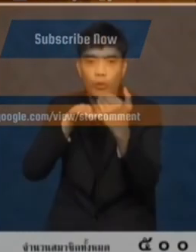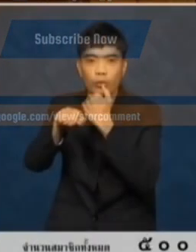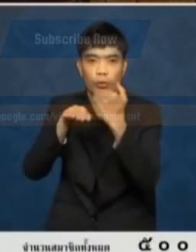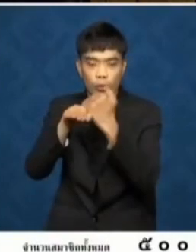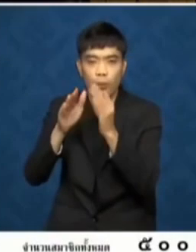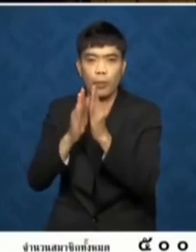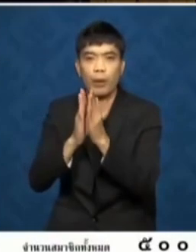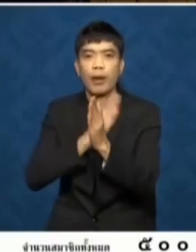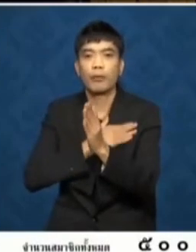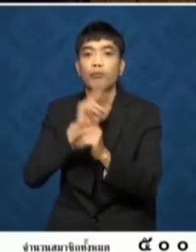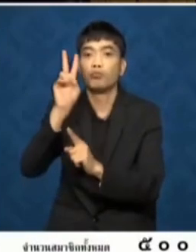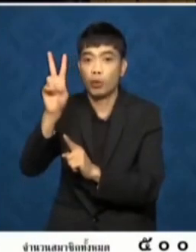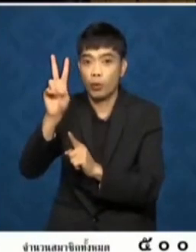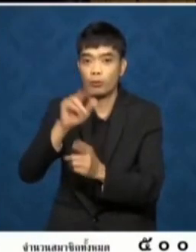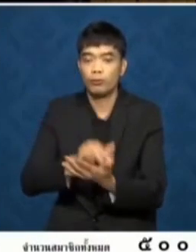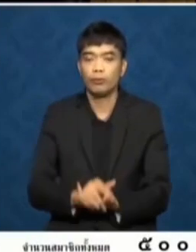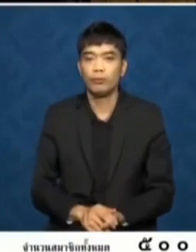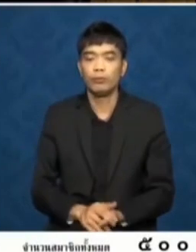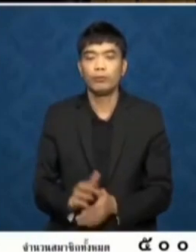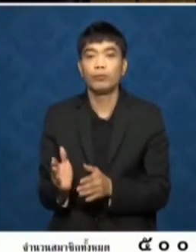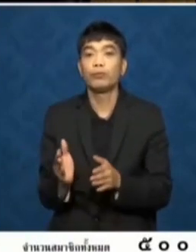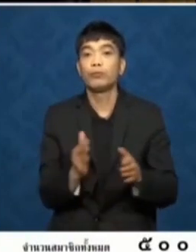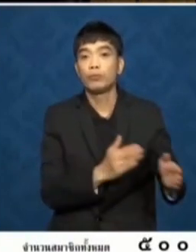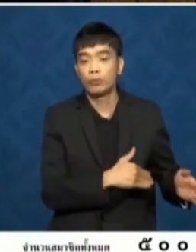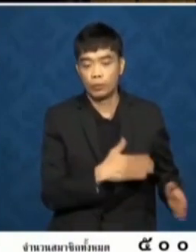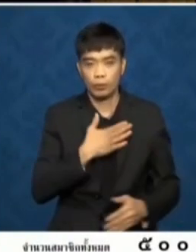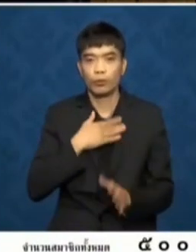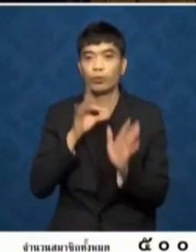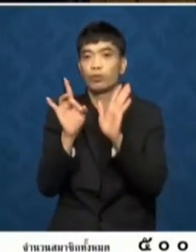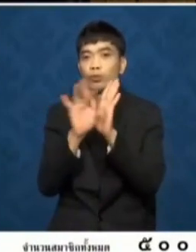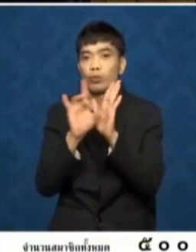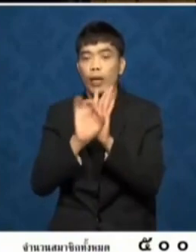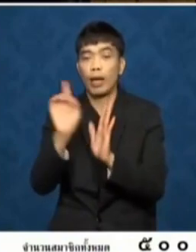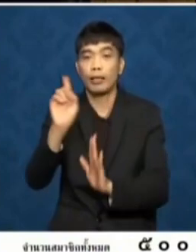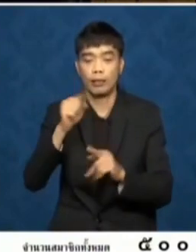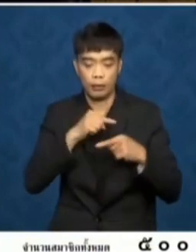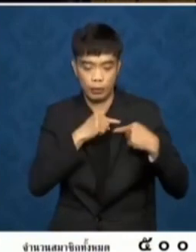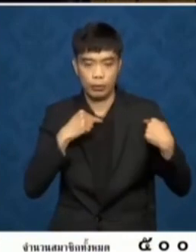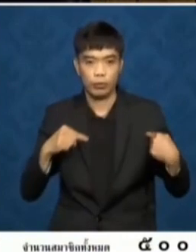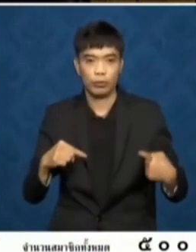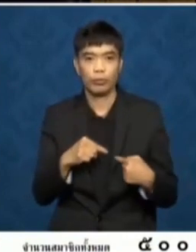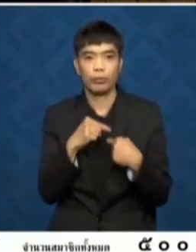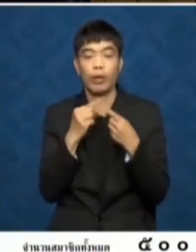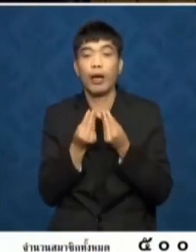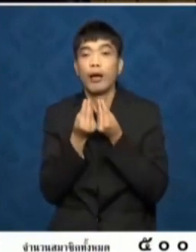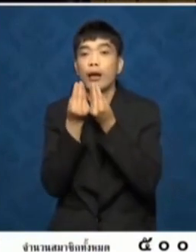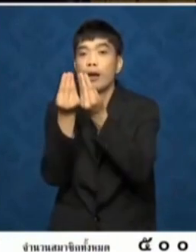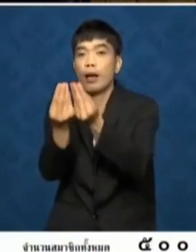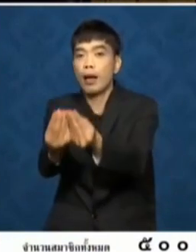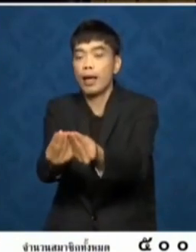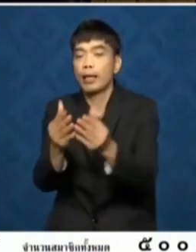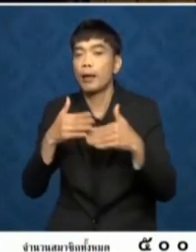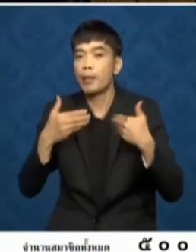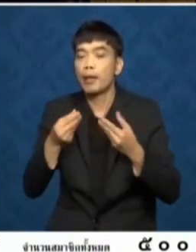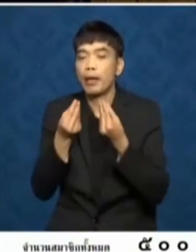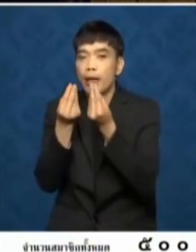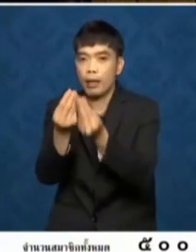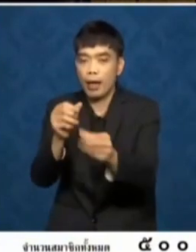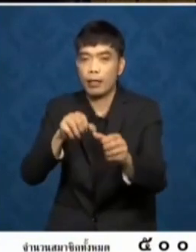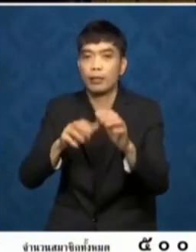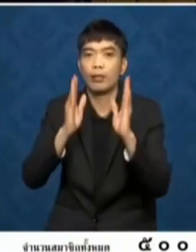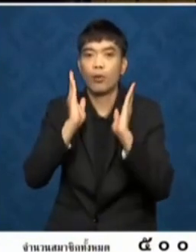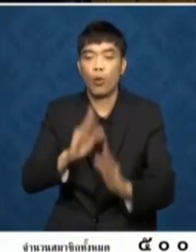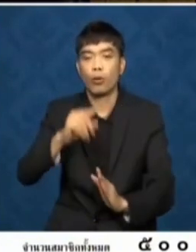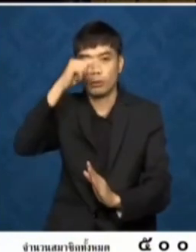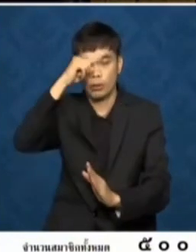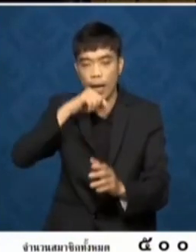เรื่องสุดท้ายนะครับผมและพรรครวมไททั้งชาติขอเป็นกำลังใจให้นักฟุตบอลทีมชาติไทยในการแข่งขันศึกฟุตบอล